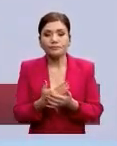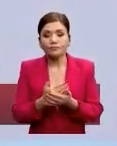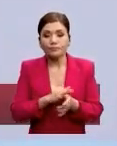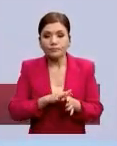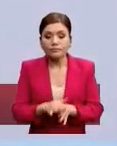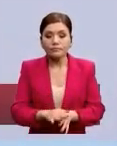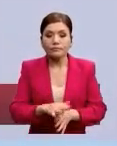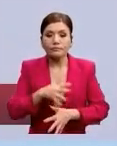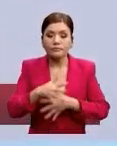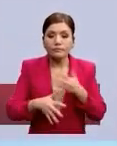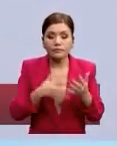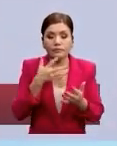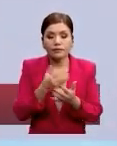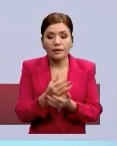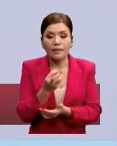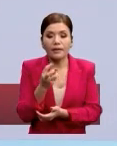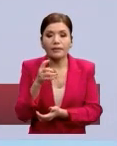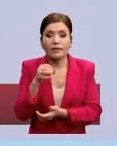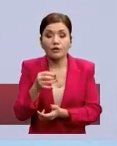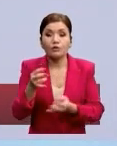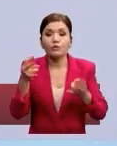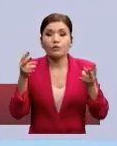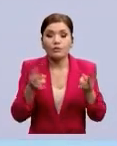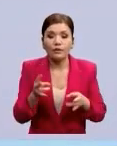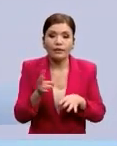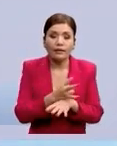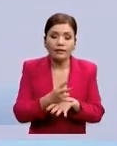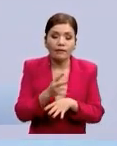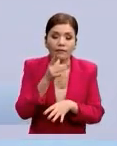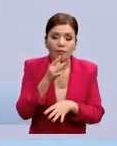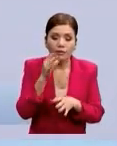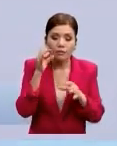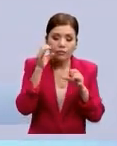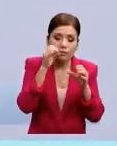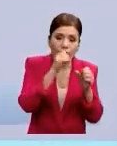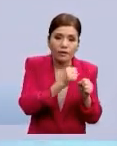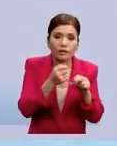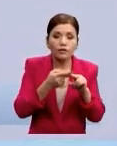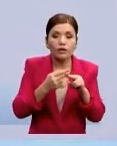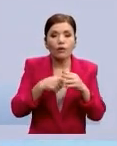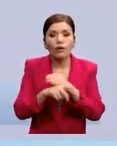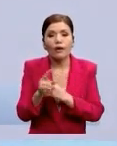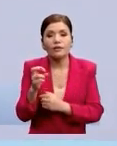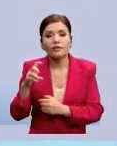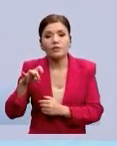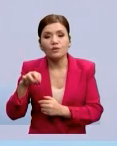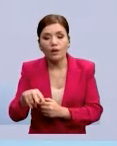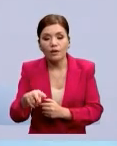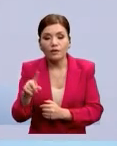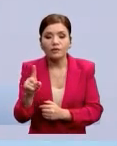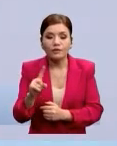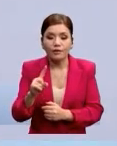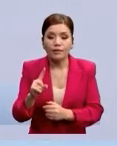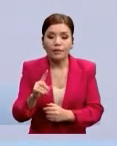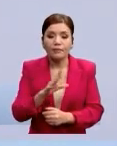полноценно вырабатывался мелатонин, когда нужно, там, в ночное время, да, для глубокого сна, или кортизол для того, чтобы